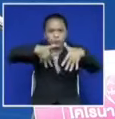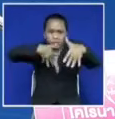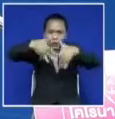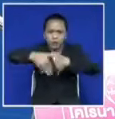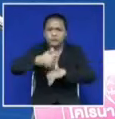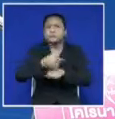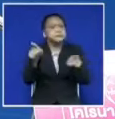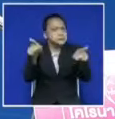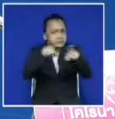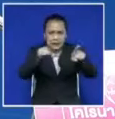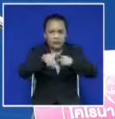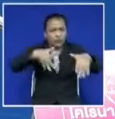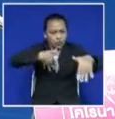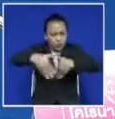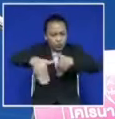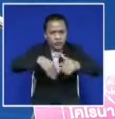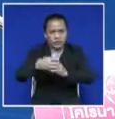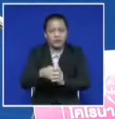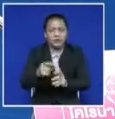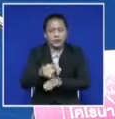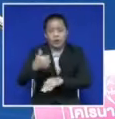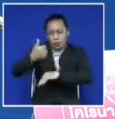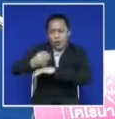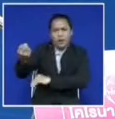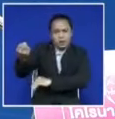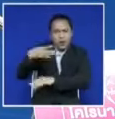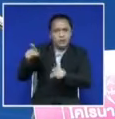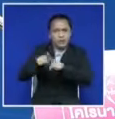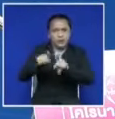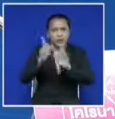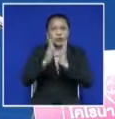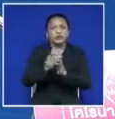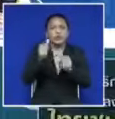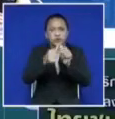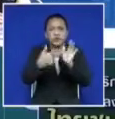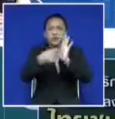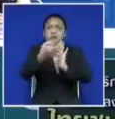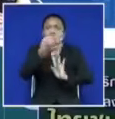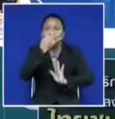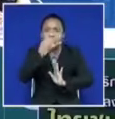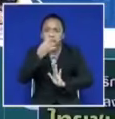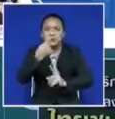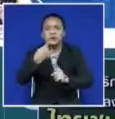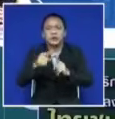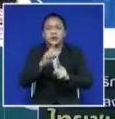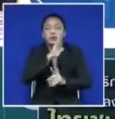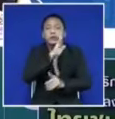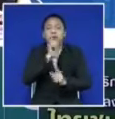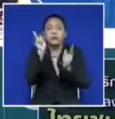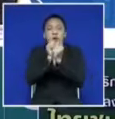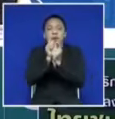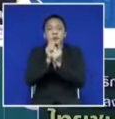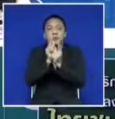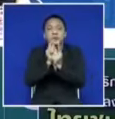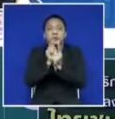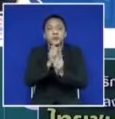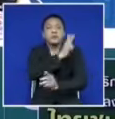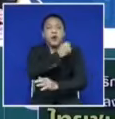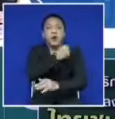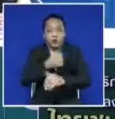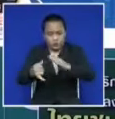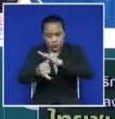คนอื่นๆด้วยอย่างที่ท่านปลัดได้กรุณานำเรียนตอนต้นนะครับคนที่อยู่จังหวัดสมุทรสาครเวลาไปพบเจ้าหน้าที่ไม่ได้แปลว่ากักตัว